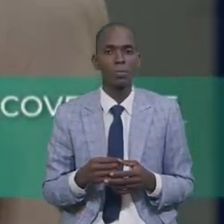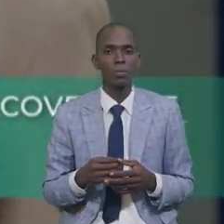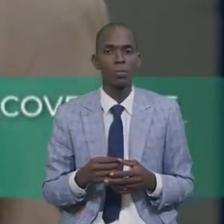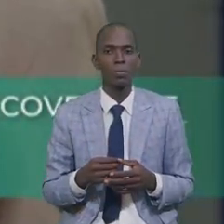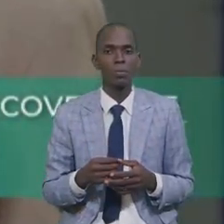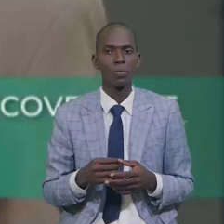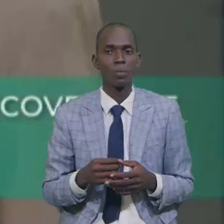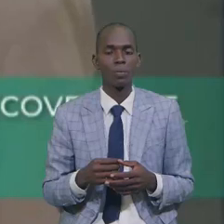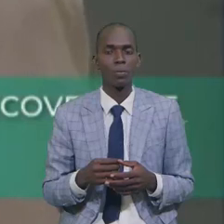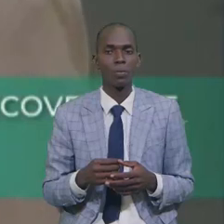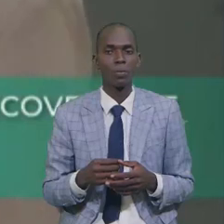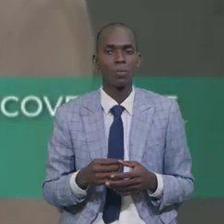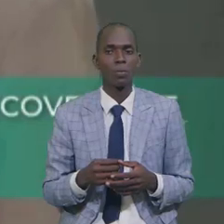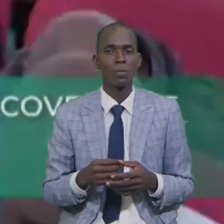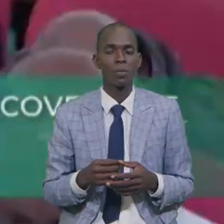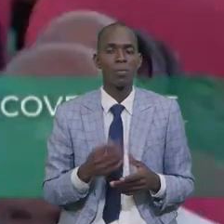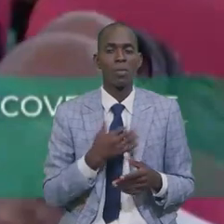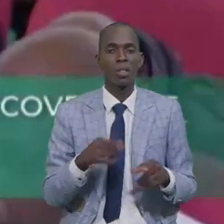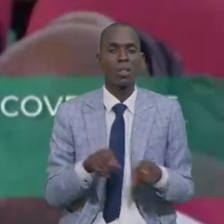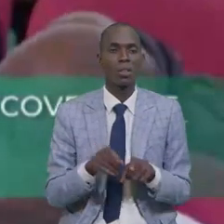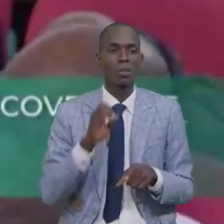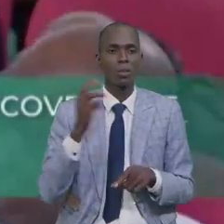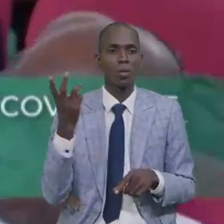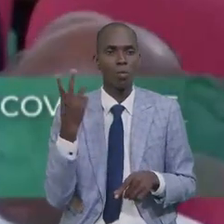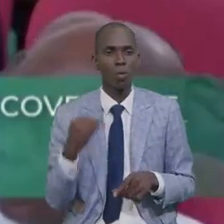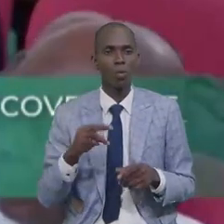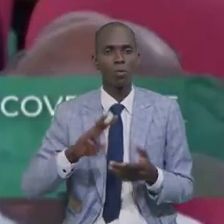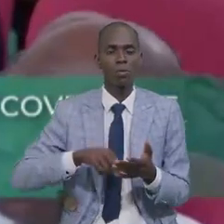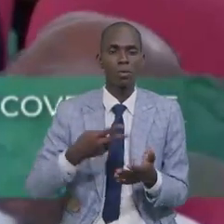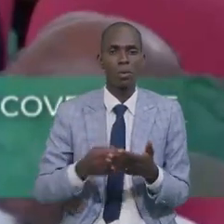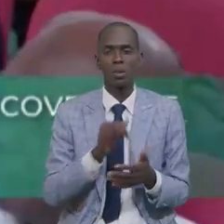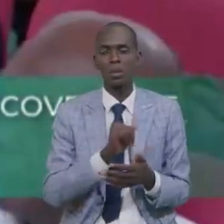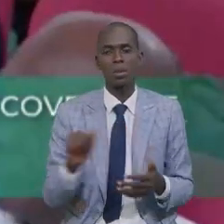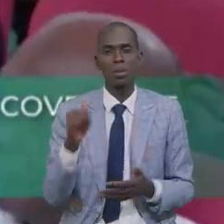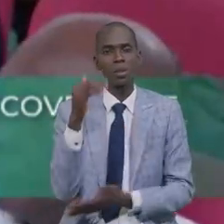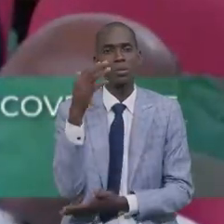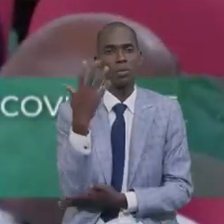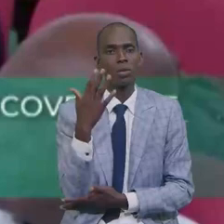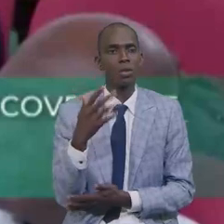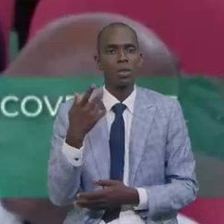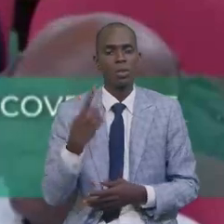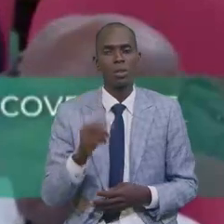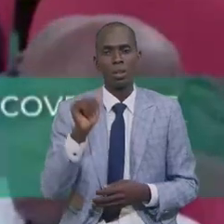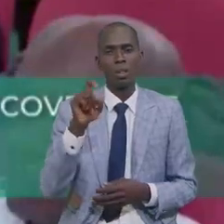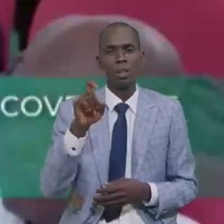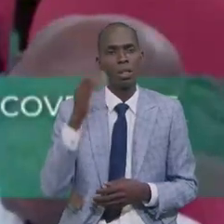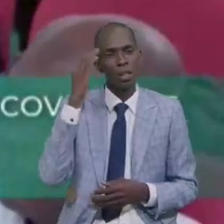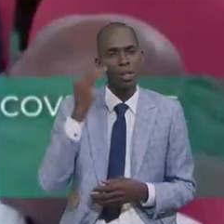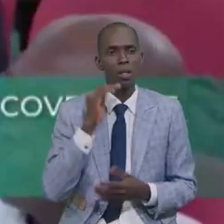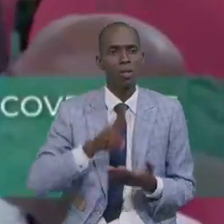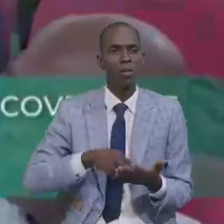Et comme l'un d'eux abattait une poutre, le fait tomba dans l'eau et il cria.